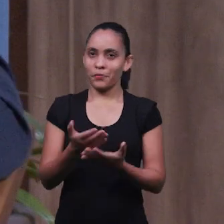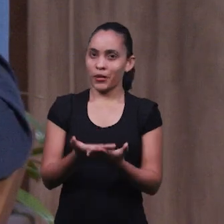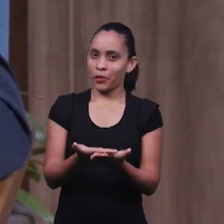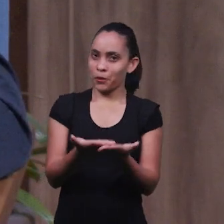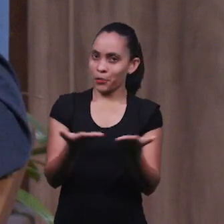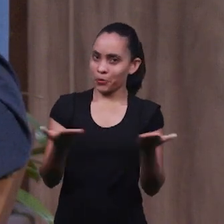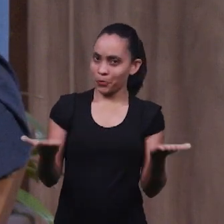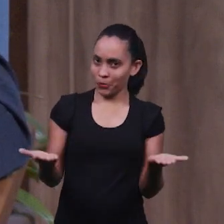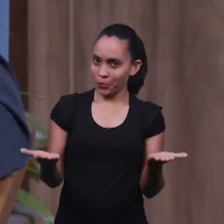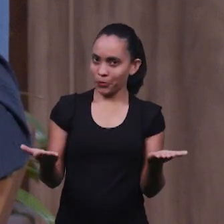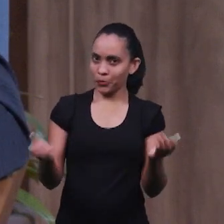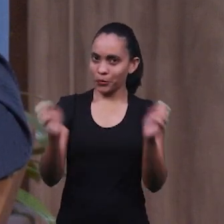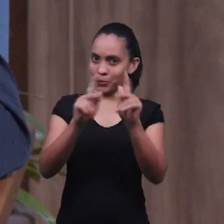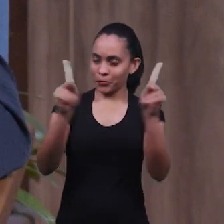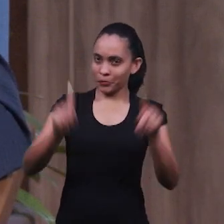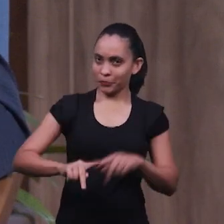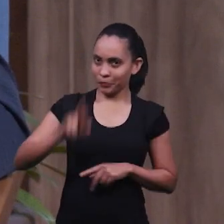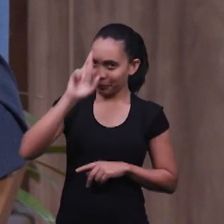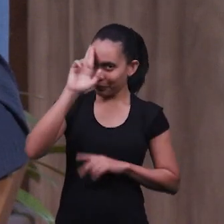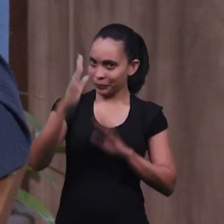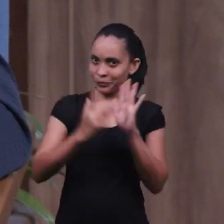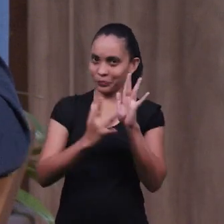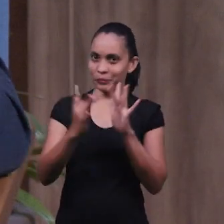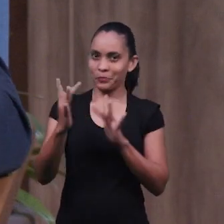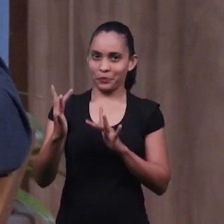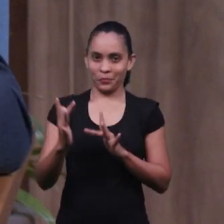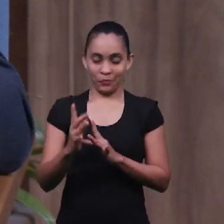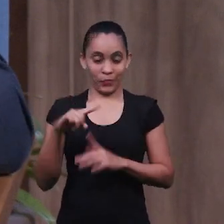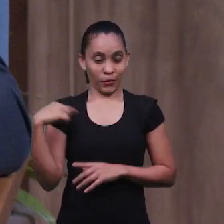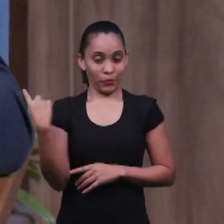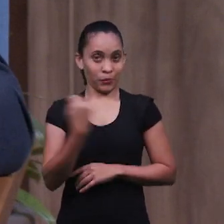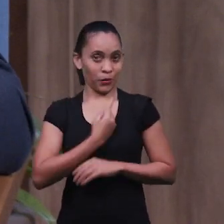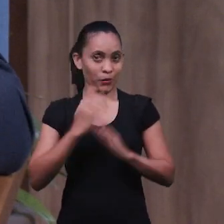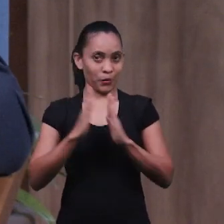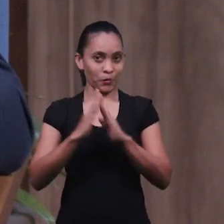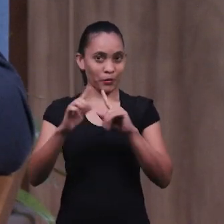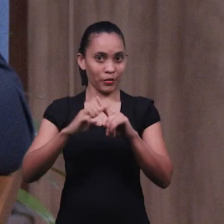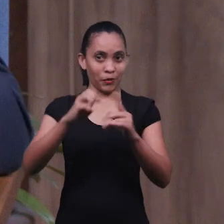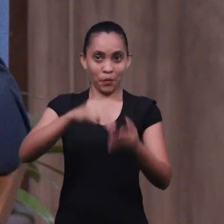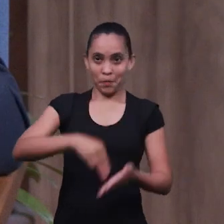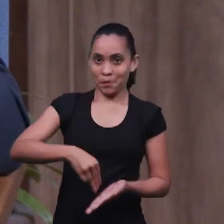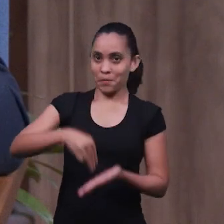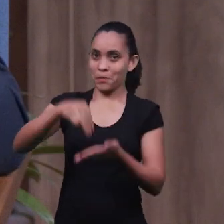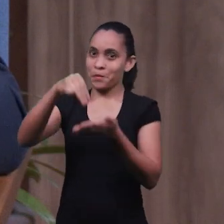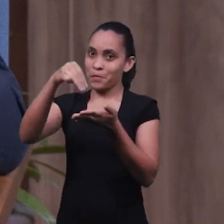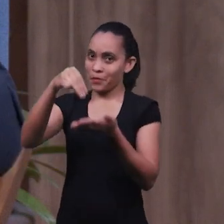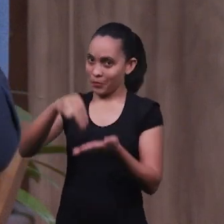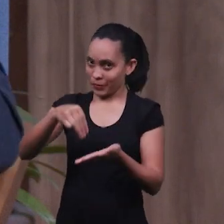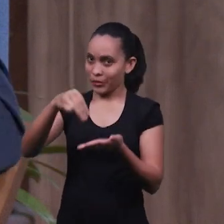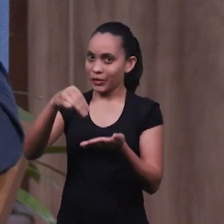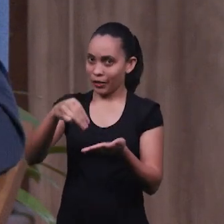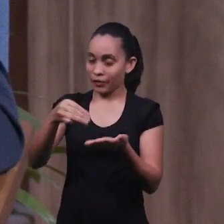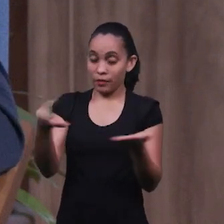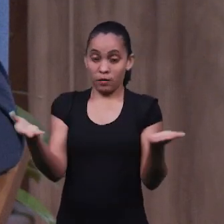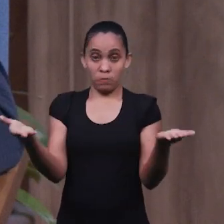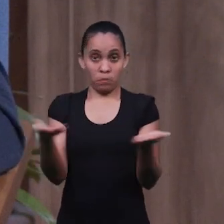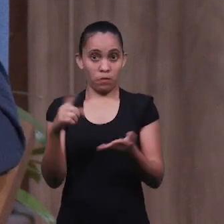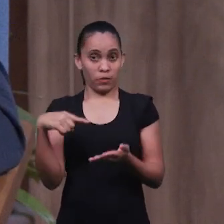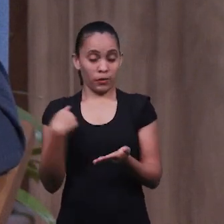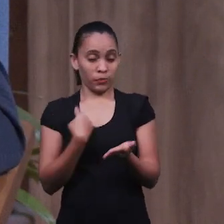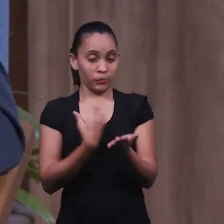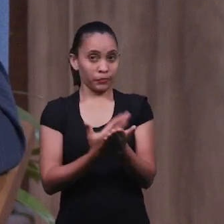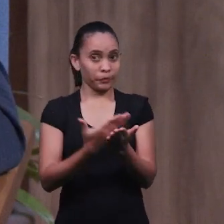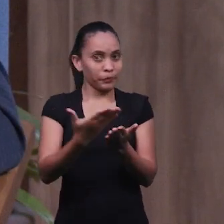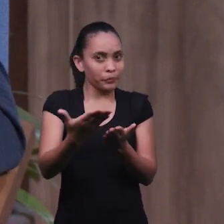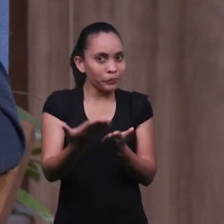Je salue à tous dans la paix du Seigneur Jésus. Nous sommes l'Église chrétienne Maranatha. Maintenant, nous commençons